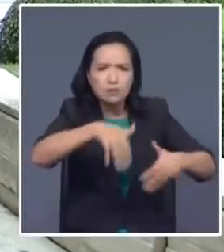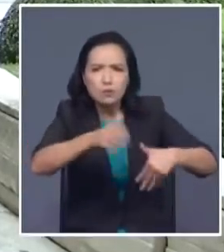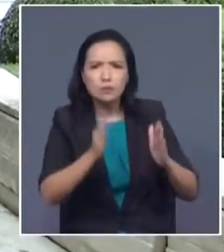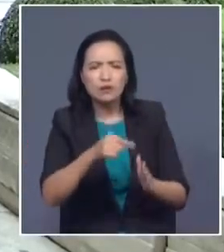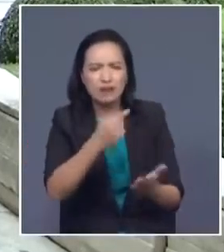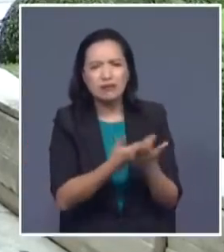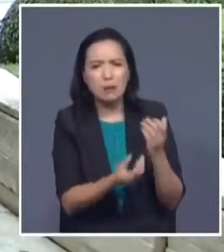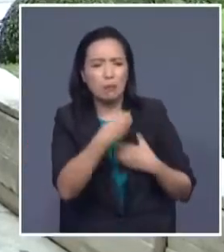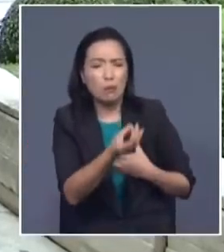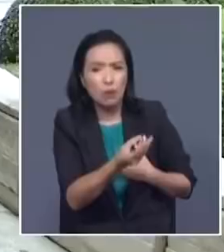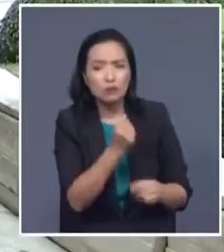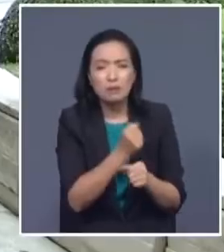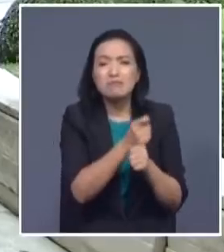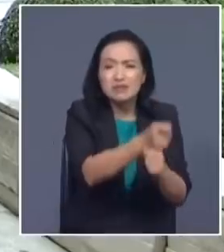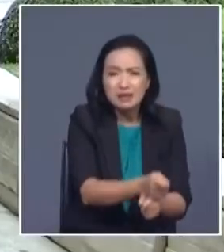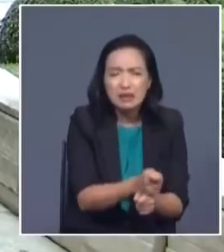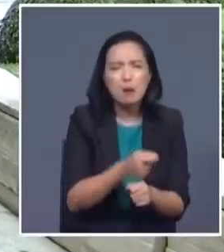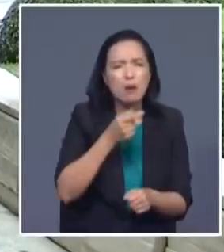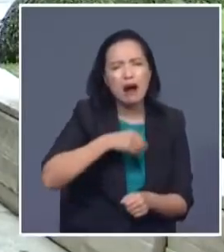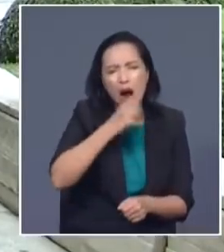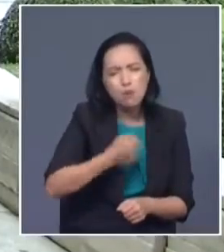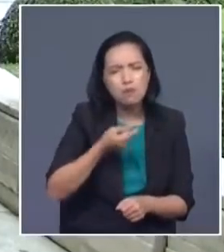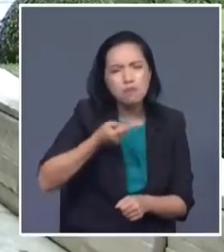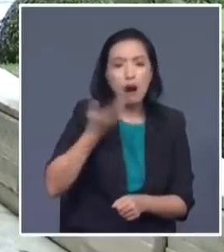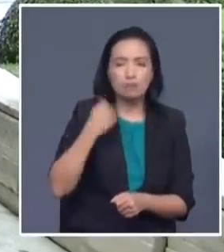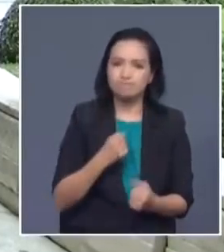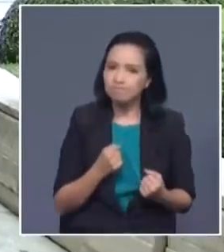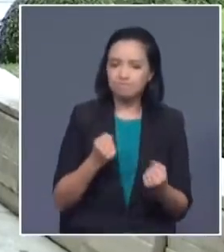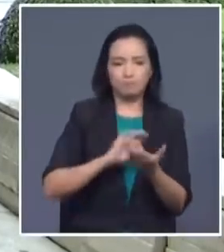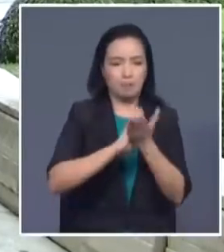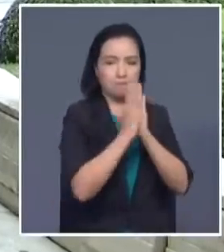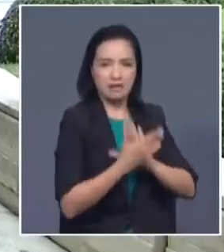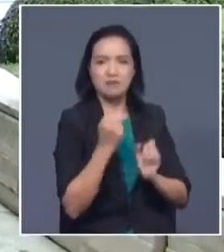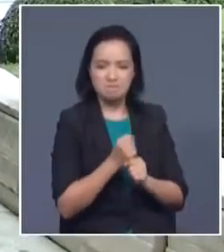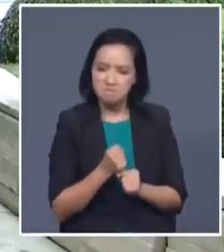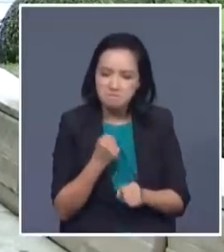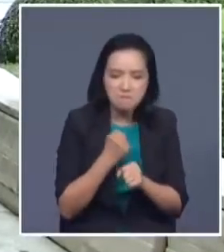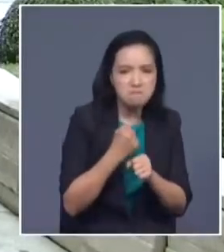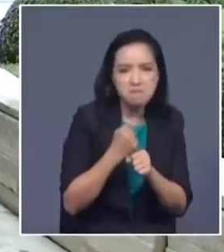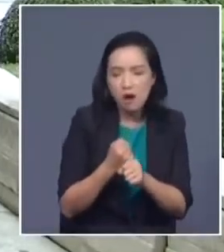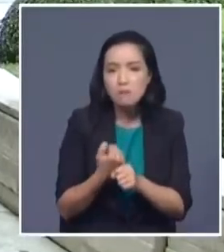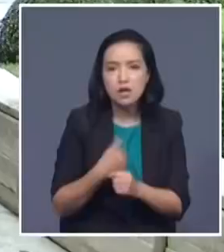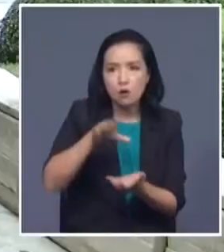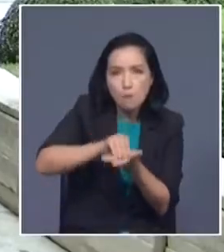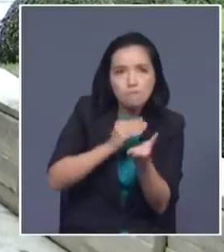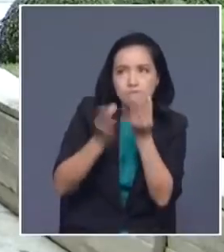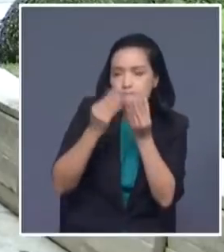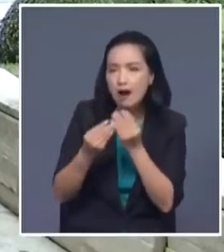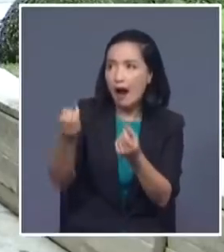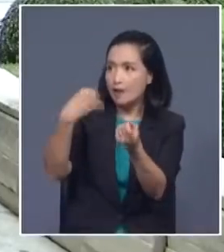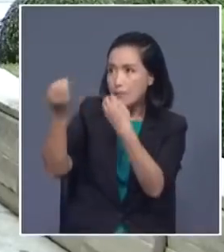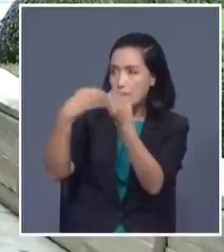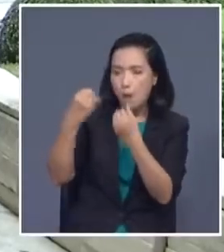ายได้น้อยจากการทำการเกษตรแบบดั้งเดิมแต่เขาก็กล้าที่จะเปลี่ยนแปลงเริ่มลงมือทำโดยมีข้อมูลคำแนะนำที่ถู